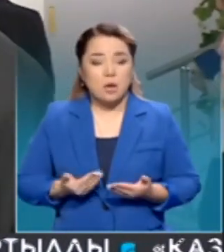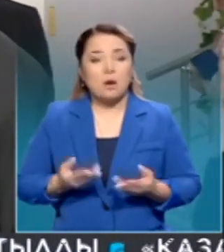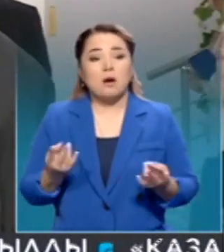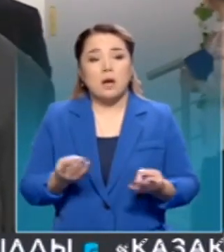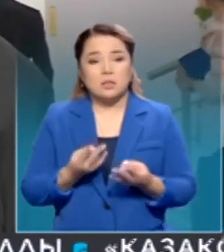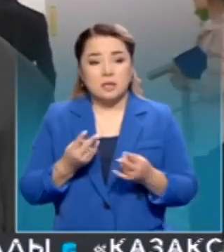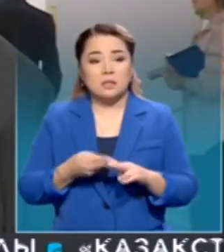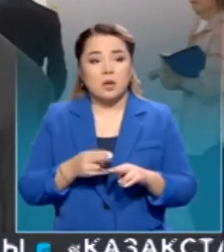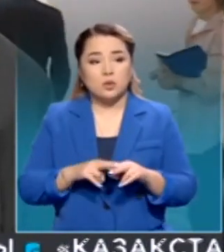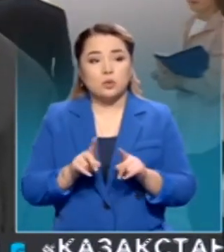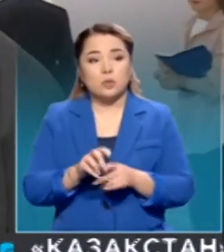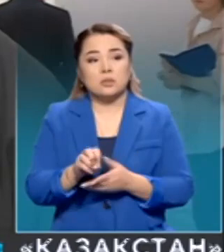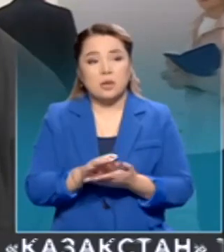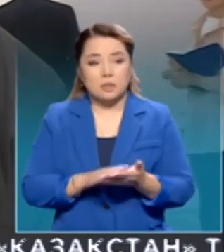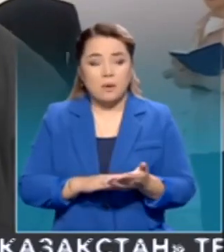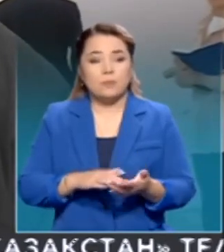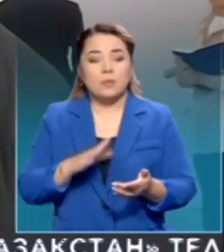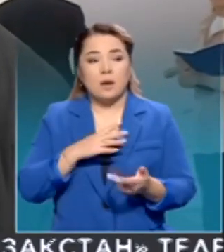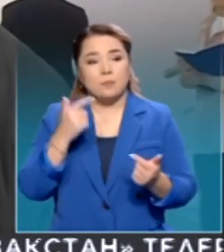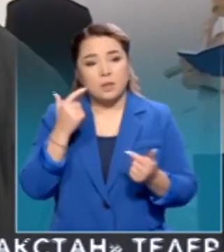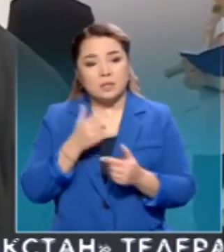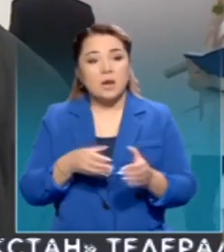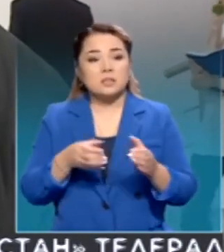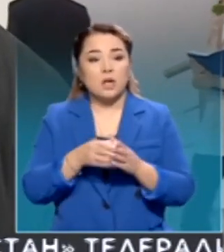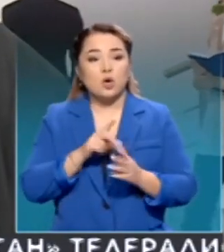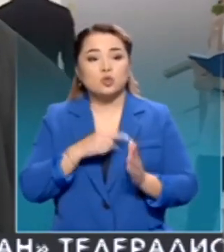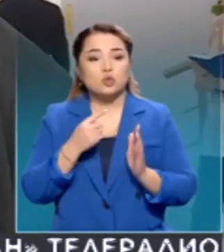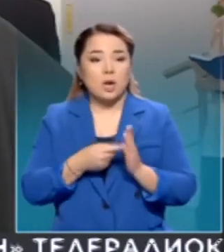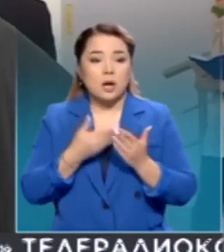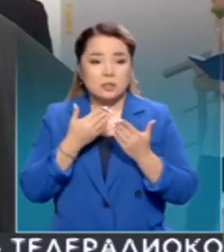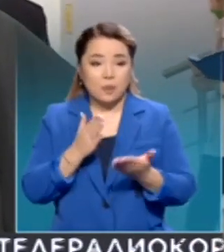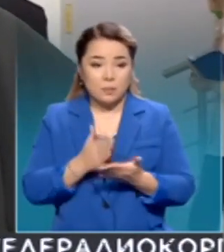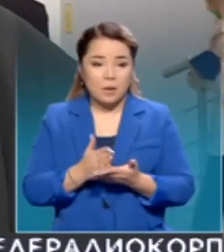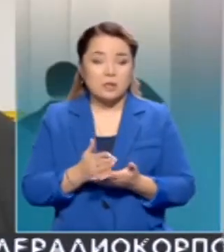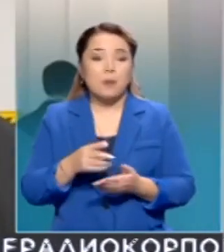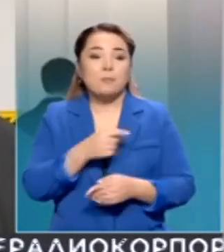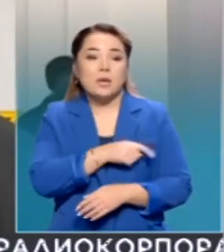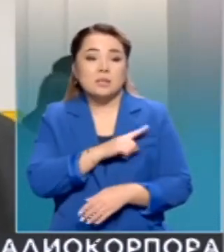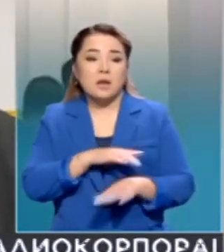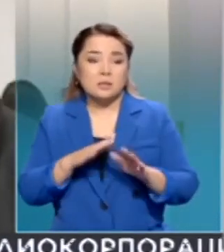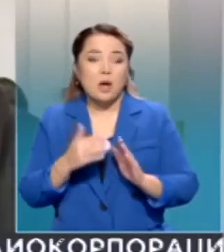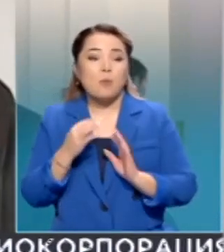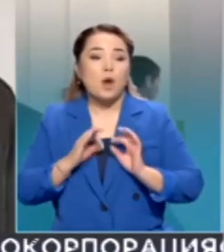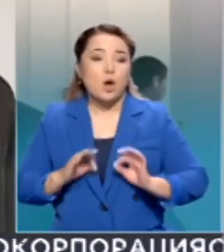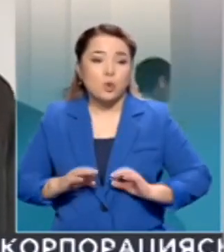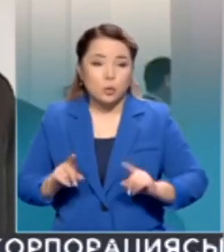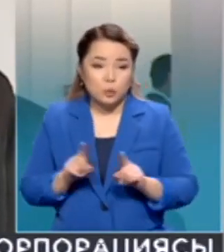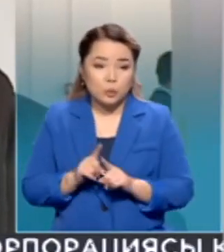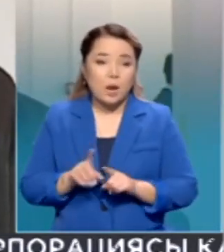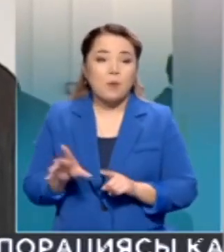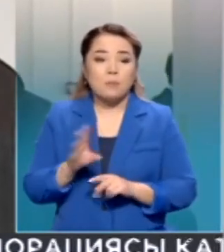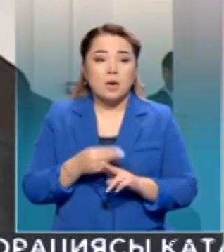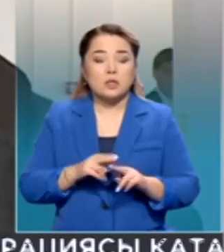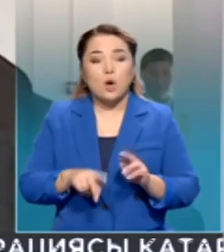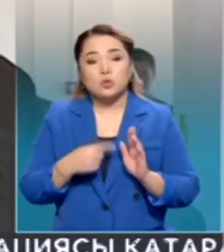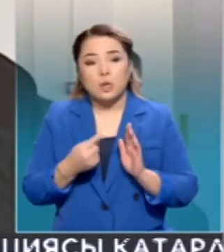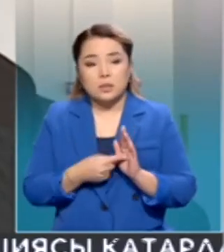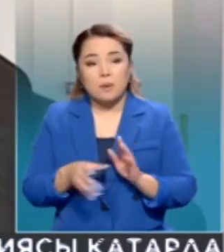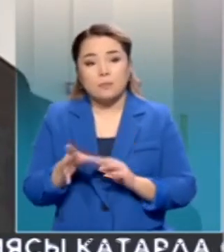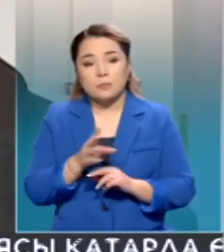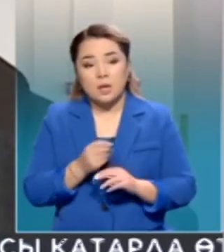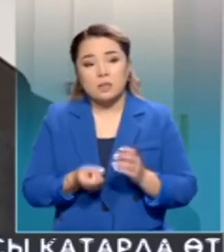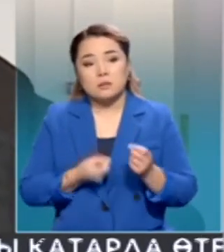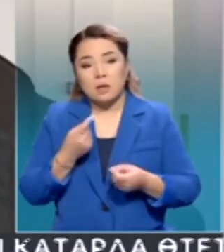де білім саласында сұрағымыз болды. Медицина, прокуратура барлығына бірақ